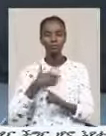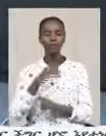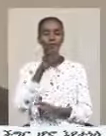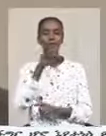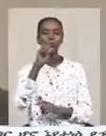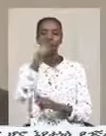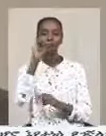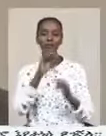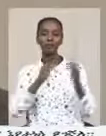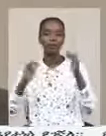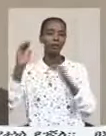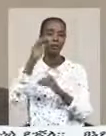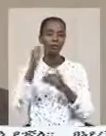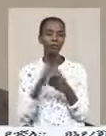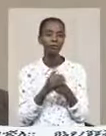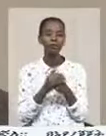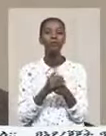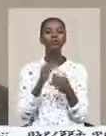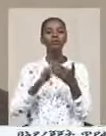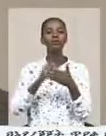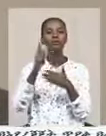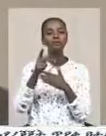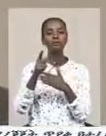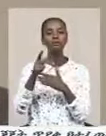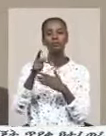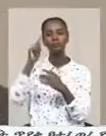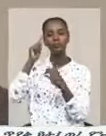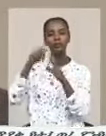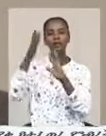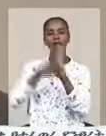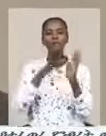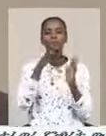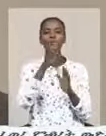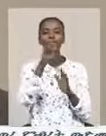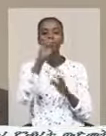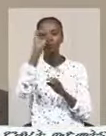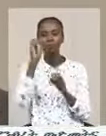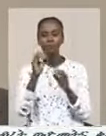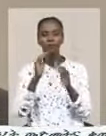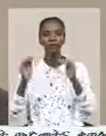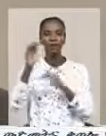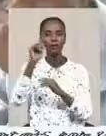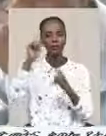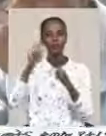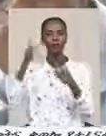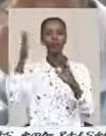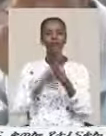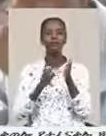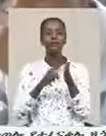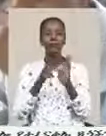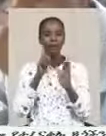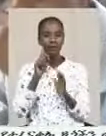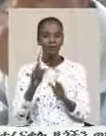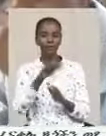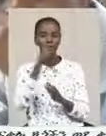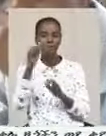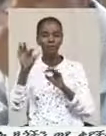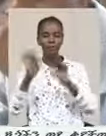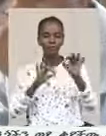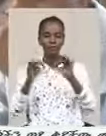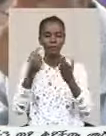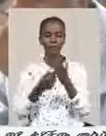በላይ የፕሮጀክቱን ሳይፈጸም ከ100% በላይ እቅዳችንን ፈጽመናል ማለት ነው። በሌላ በኩል ልኬቱ ከዚህ